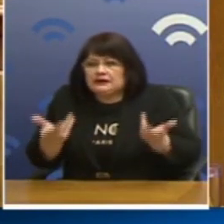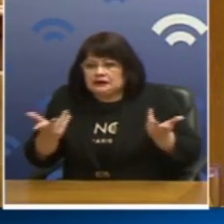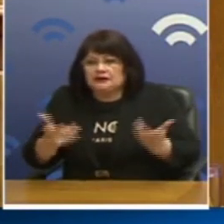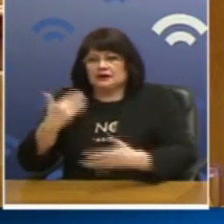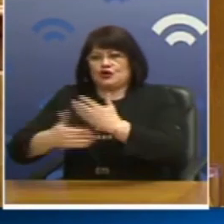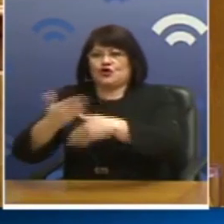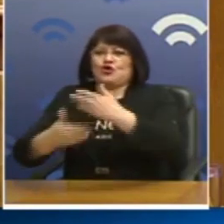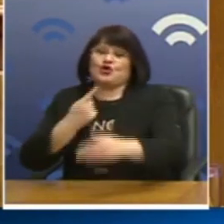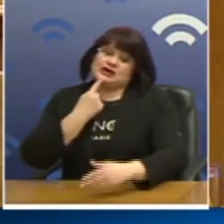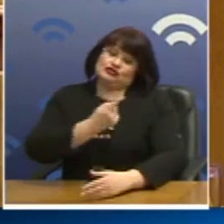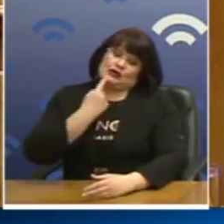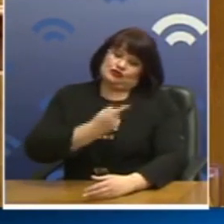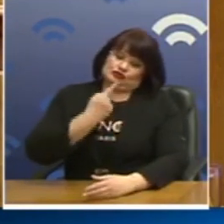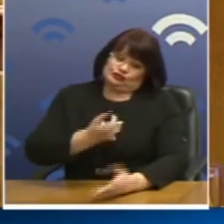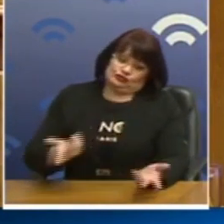σας λέμε.